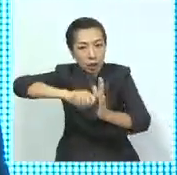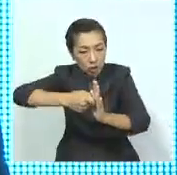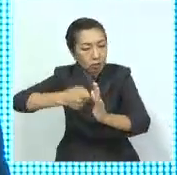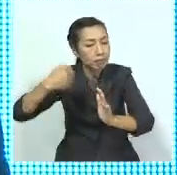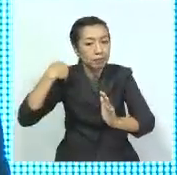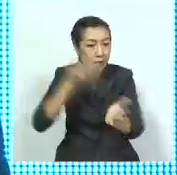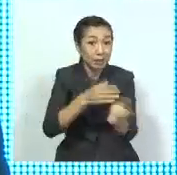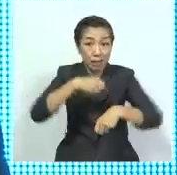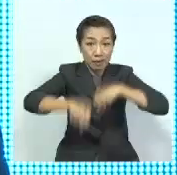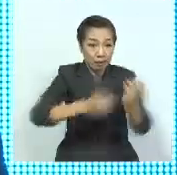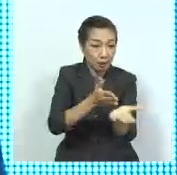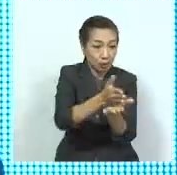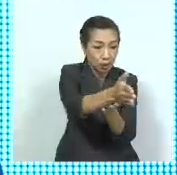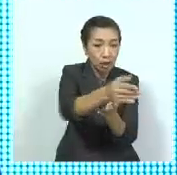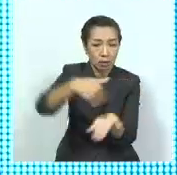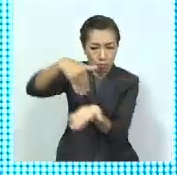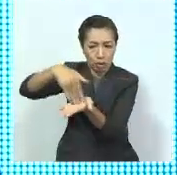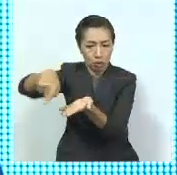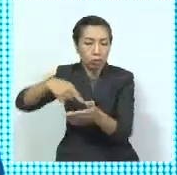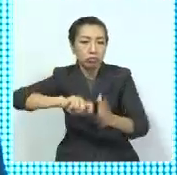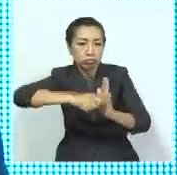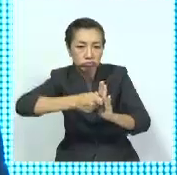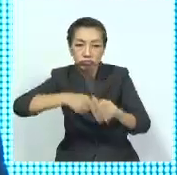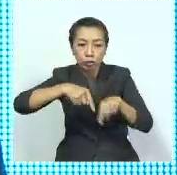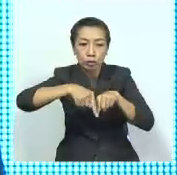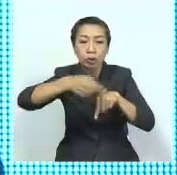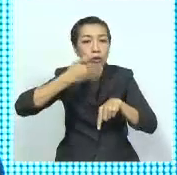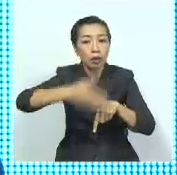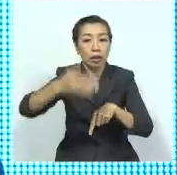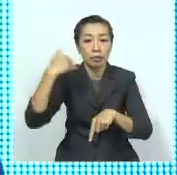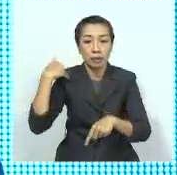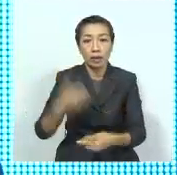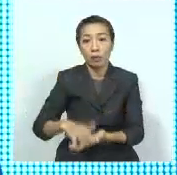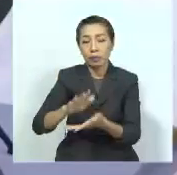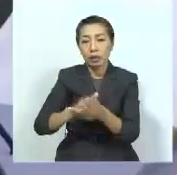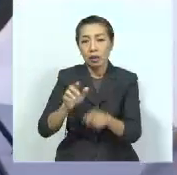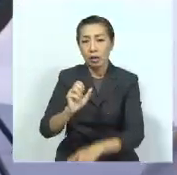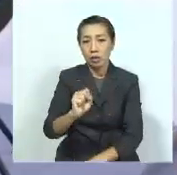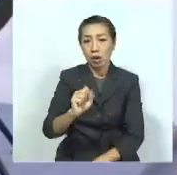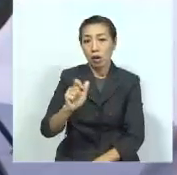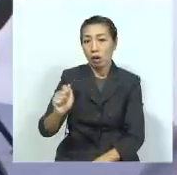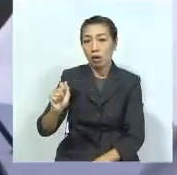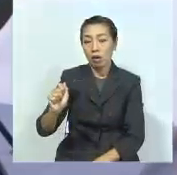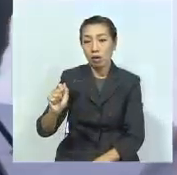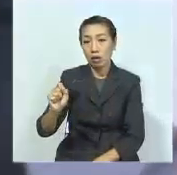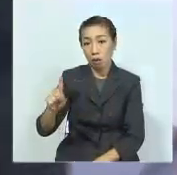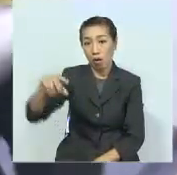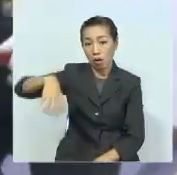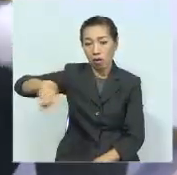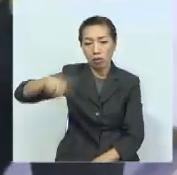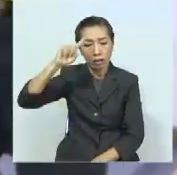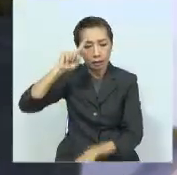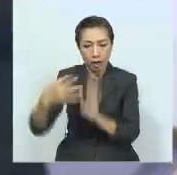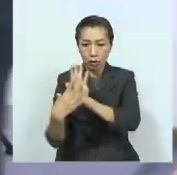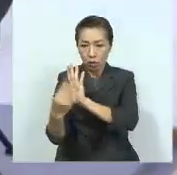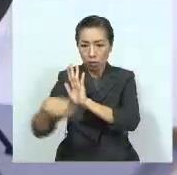างนายสุเทพชิตยวงศ์เลขาธิการคณะกรรมการการอาชีวศึกษาหรือสอสบอกว่าการอบร